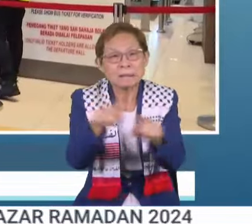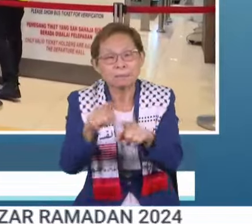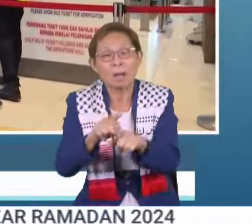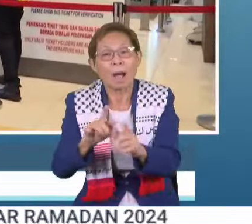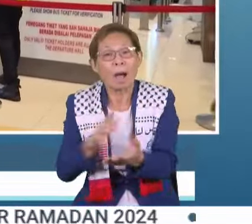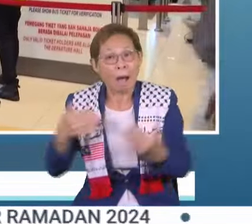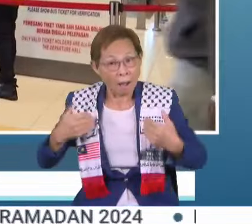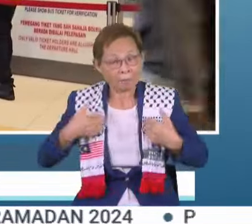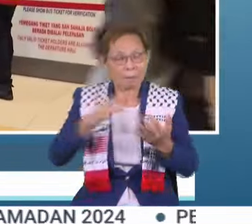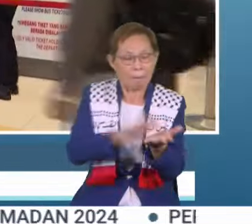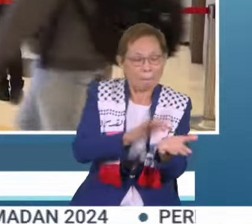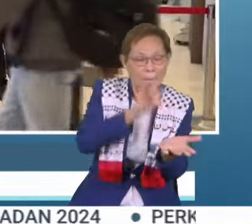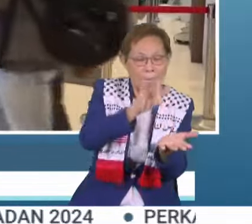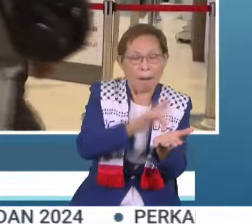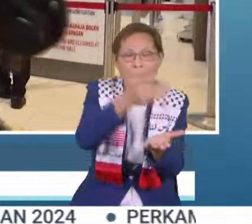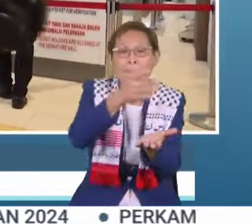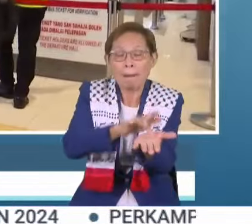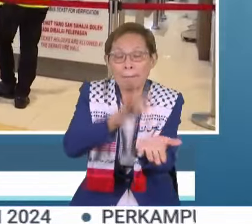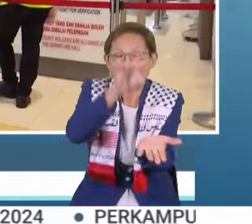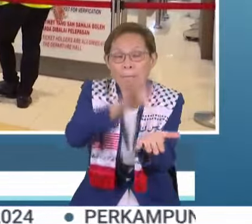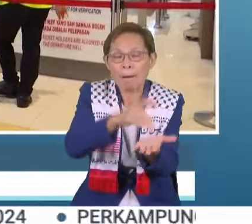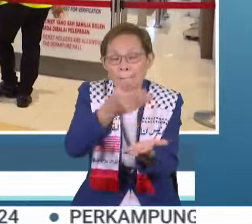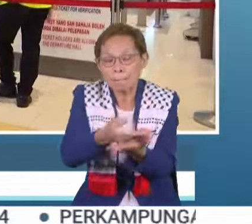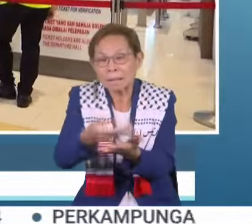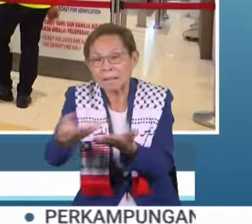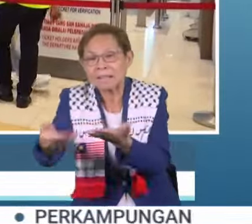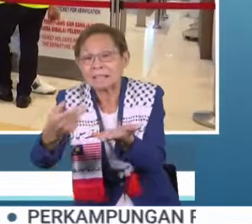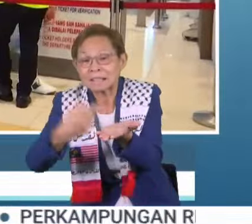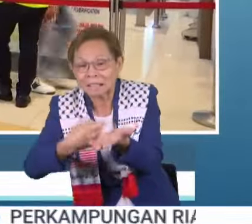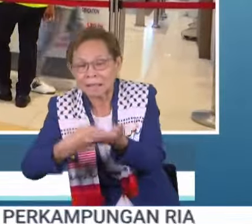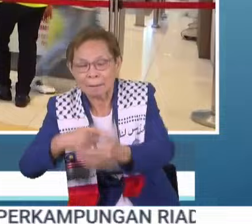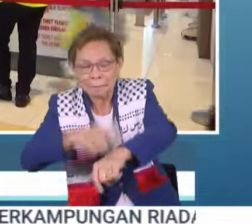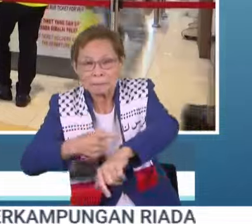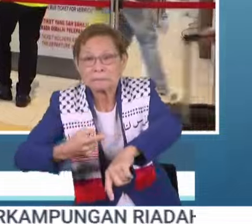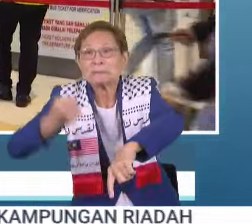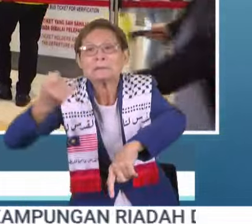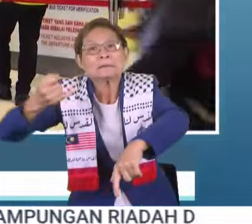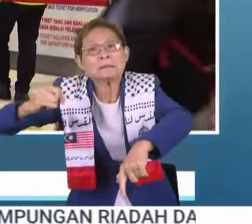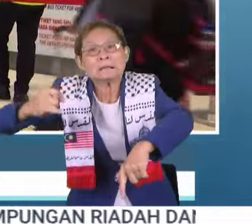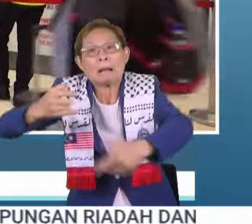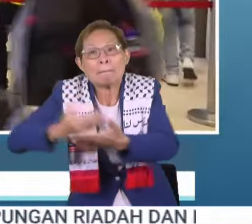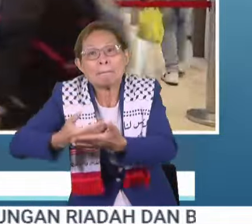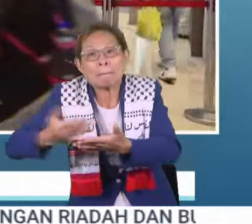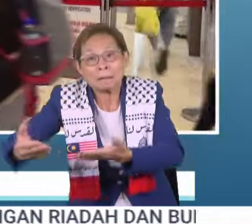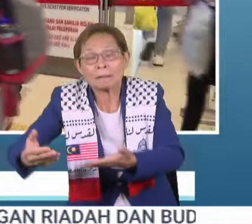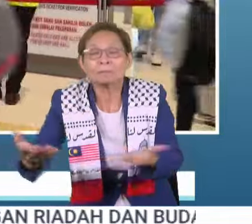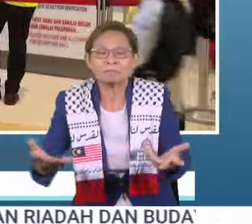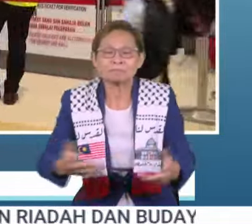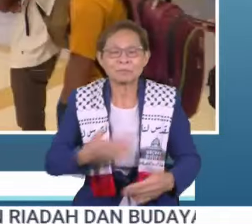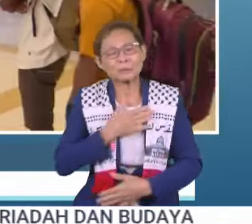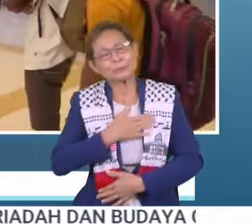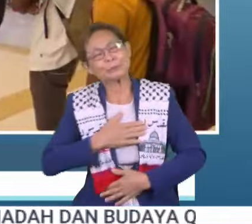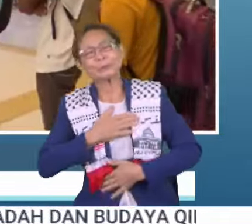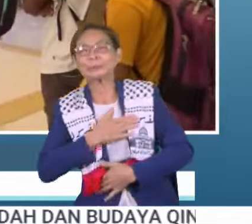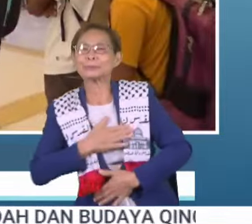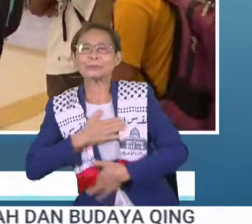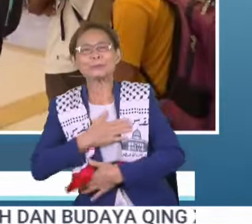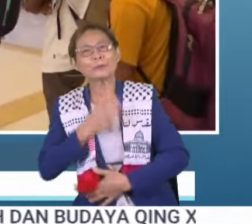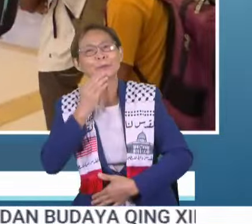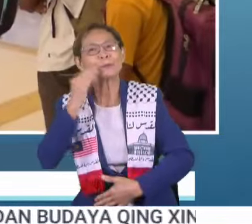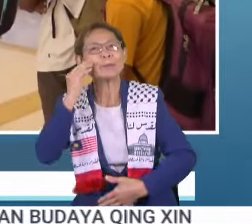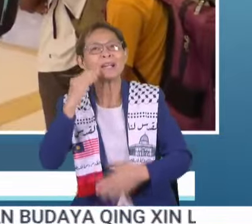mengambil kesempatan untuk membeli tiket di saat-saat akhir. Dalam pada itu, sementara orang kata seronok untuk balik